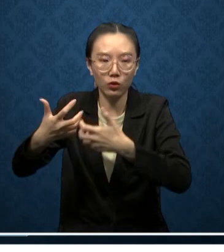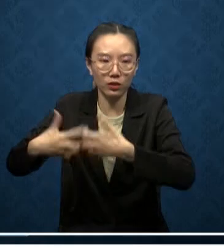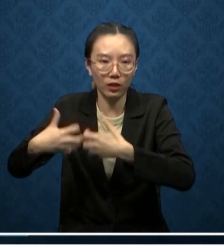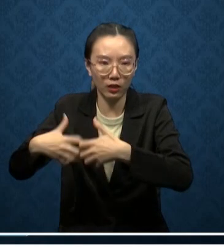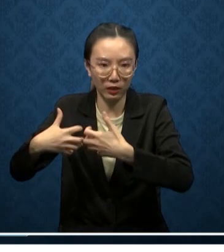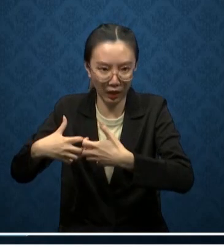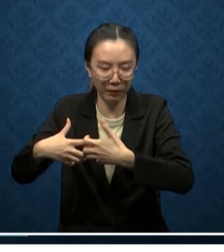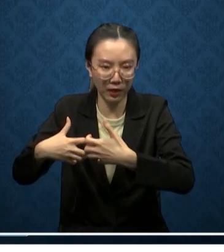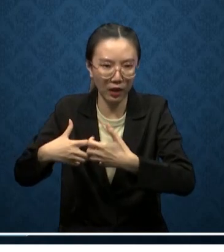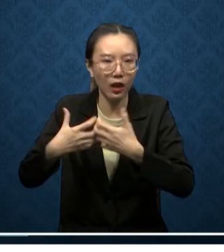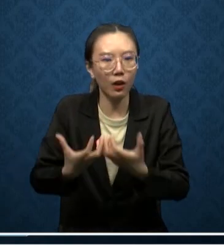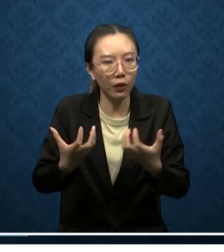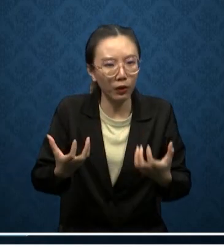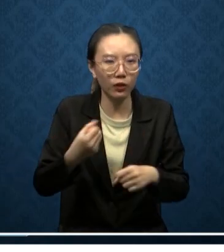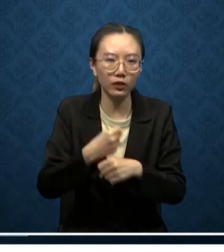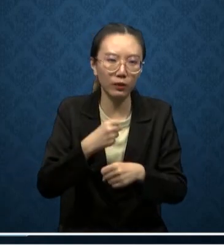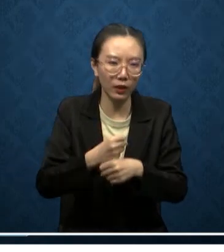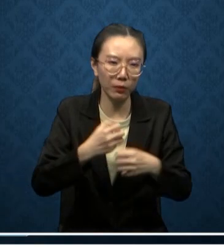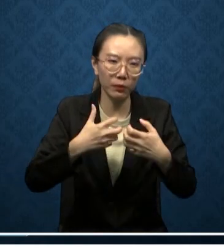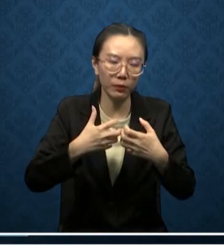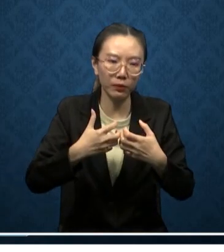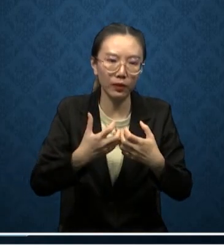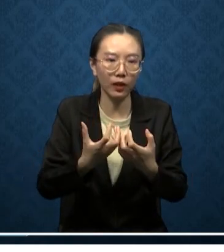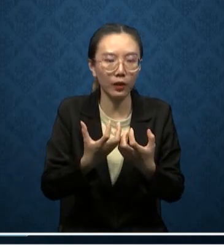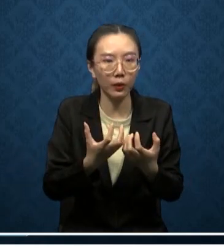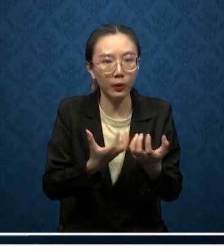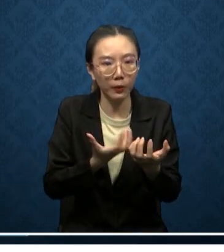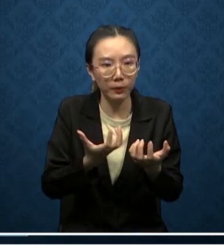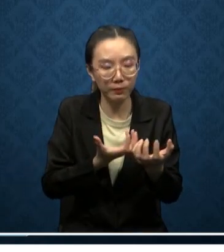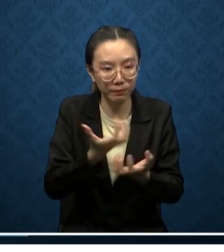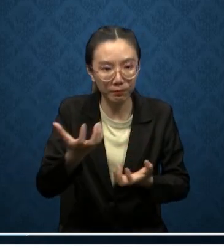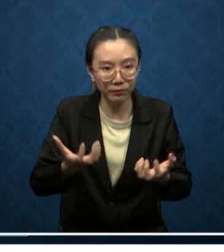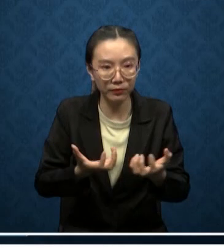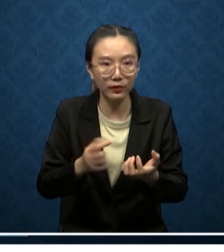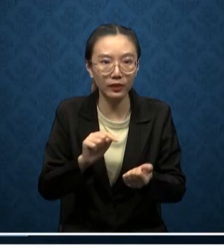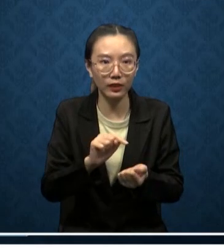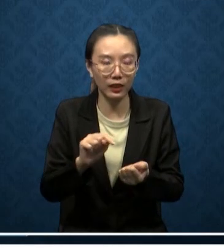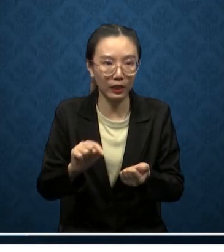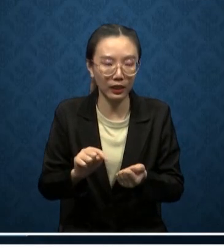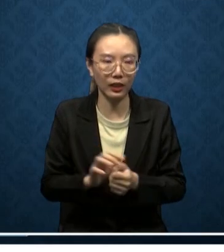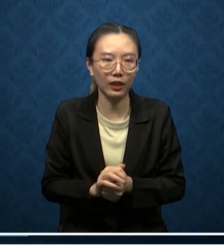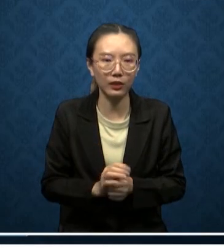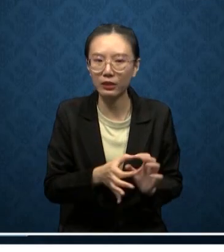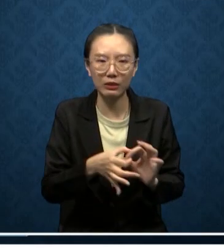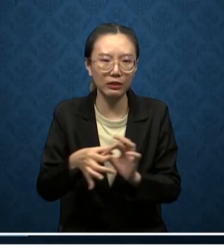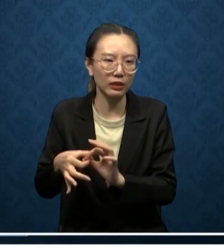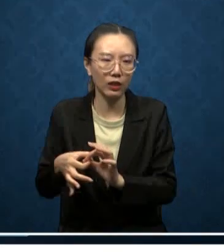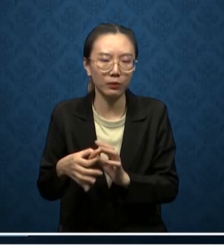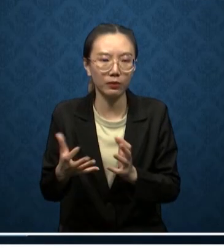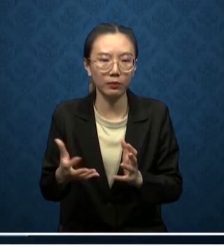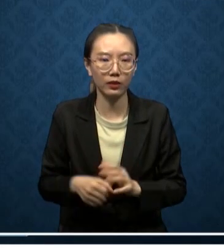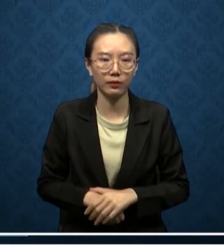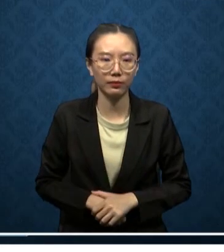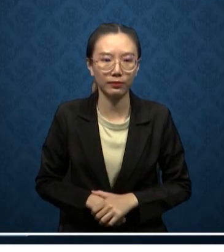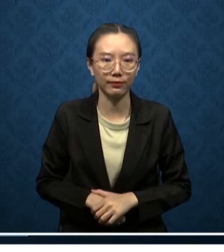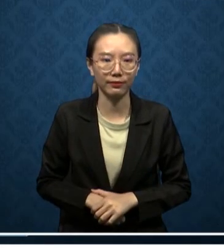การพัฒนาผลิตพันธุ์บรรจุพันธุ์การสำรวจสถานการณ์แต่ดูแล้วเนี่ยดำนินการในหน่วยที่ไม่ได้เชื่อมโยงกันเลยนะครับส่วนนี้ดำเนินการโดย